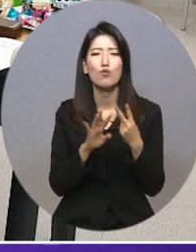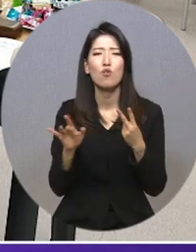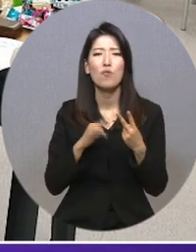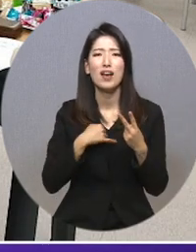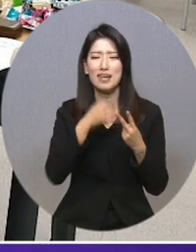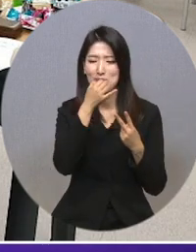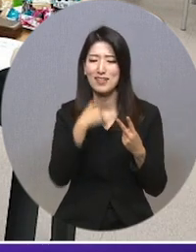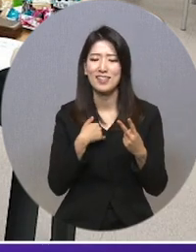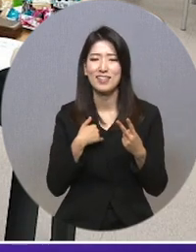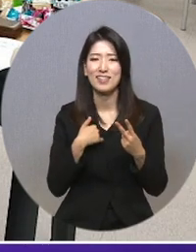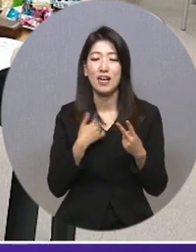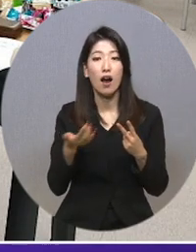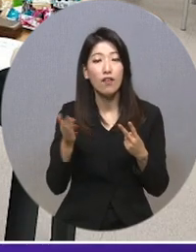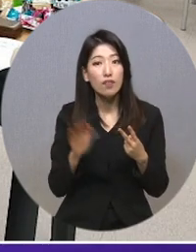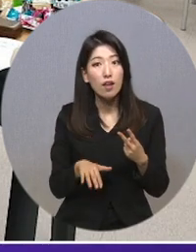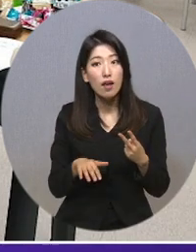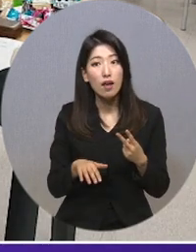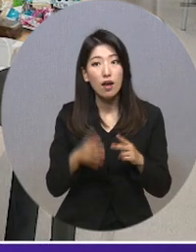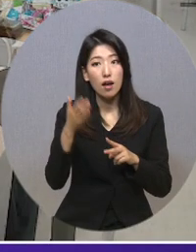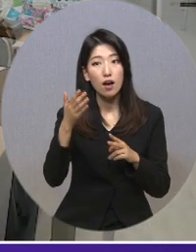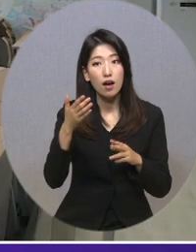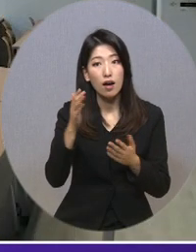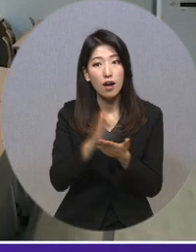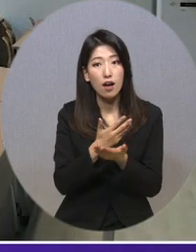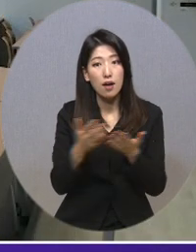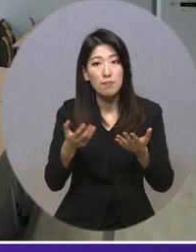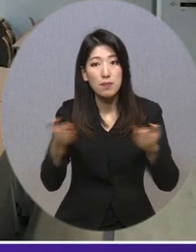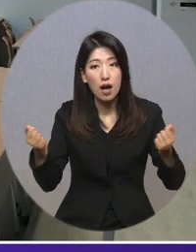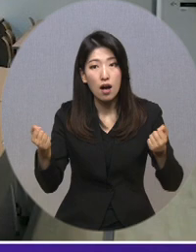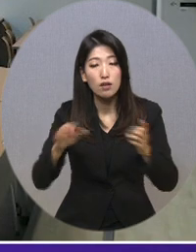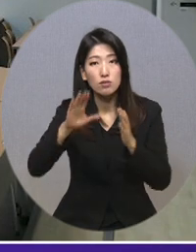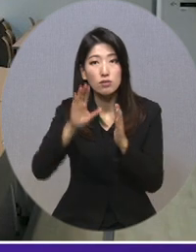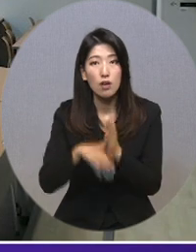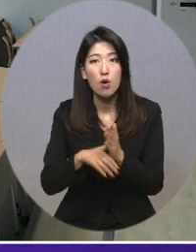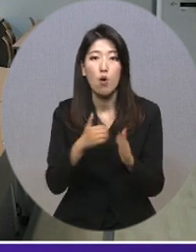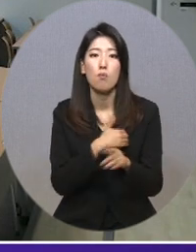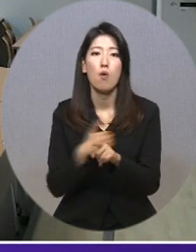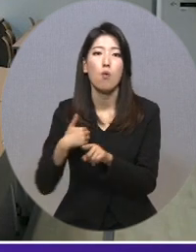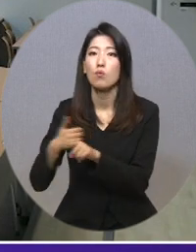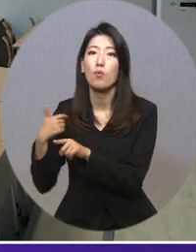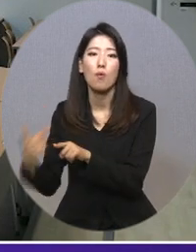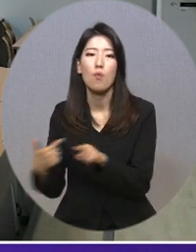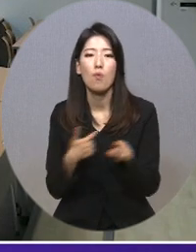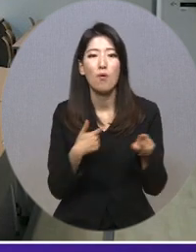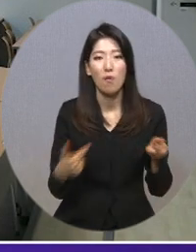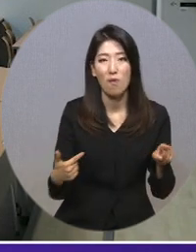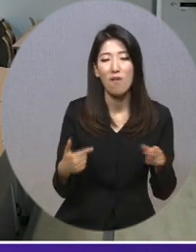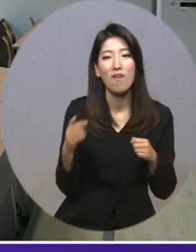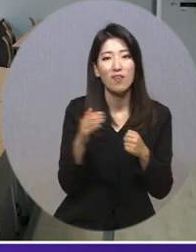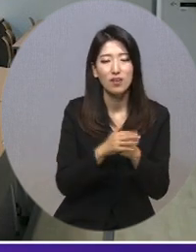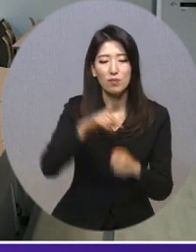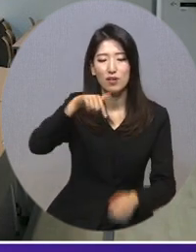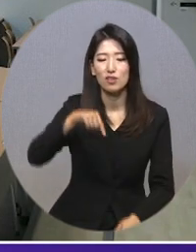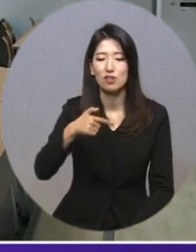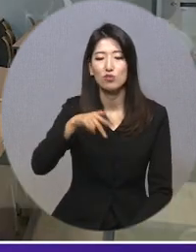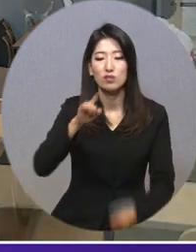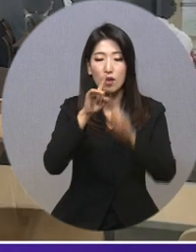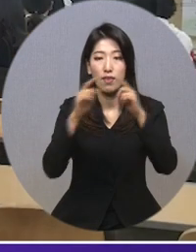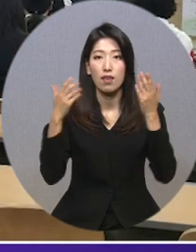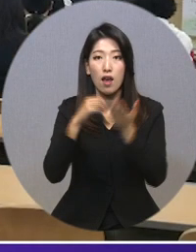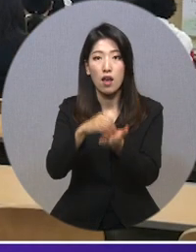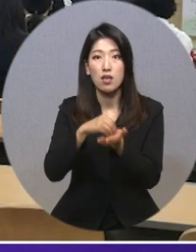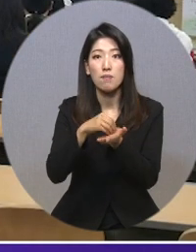보게 되면 만족도도 높고 오히려 저희는 그러다 보니까 입시에서는 굉장히 긍정적인 요인으로 작용하는 것 같아요. 시간이